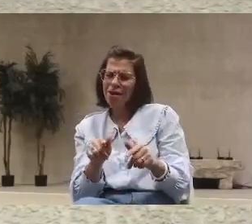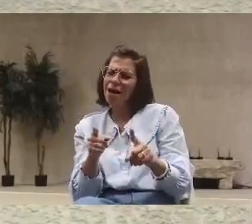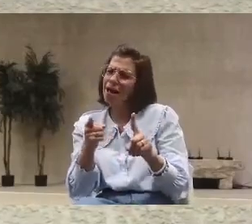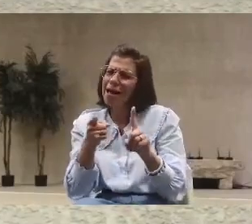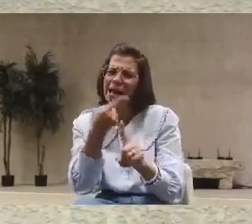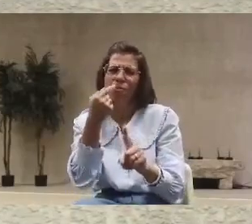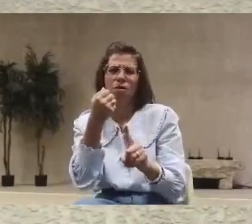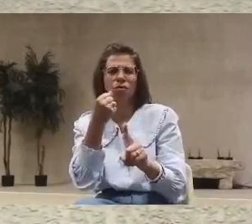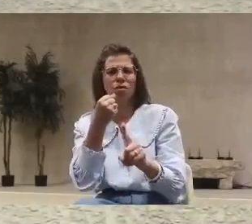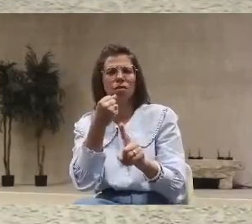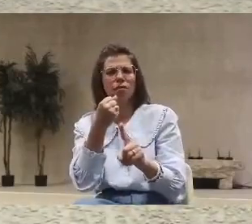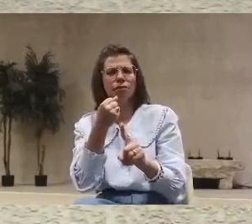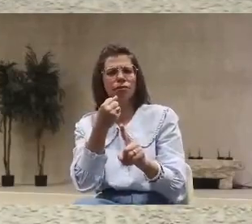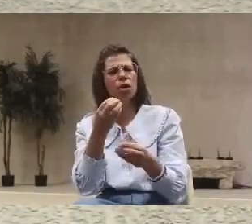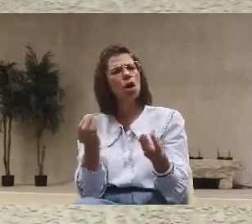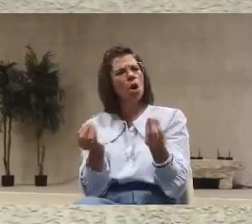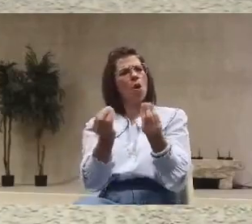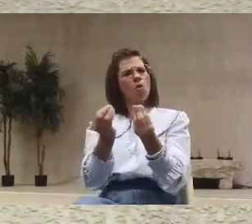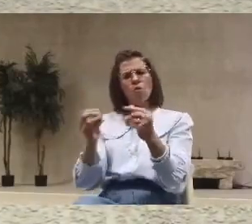qui nous suivons